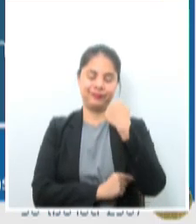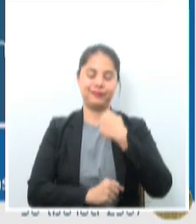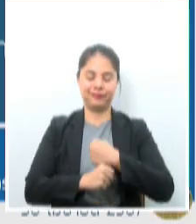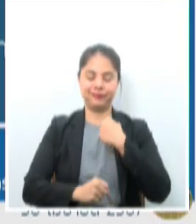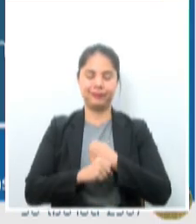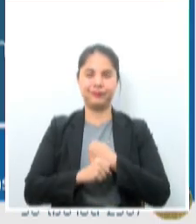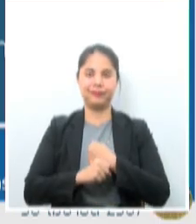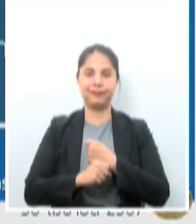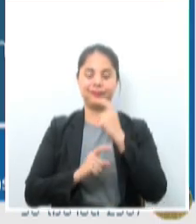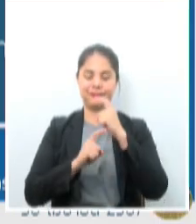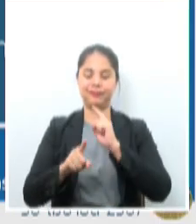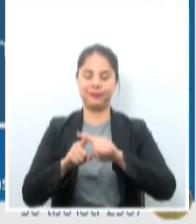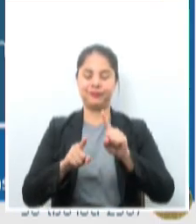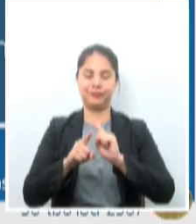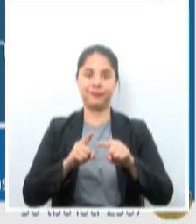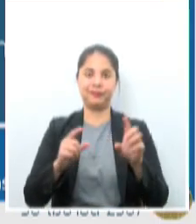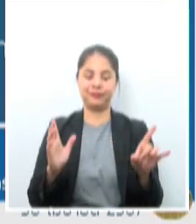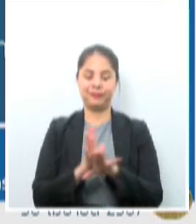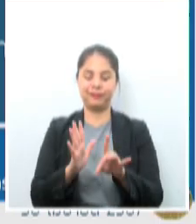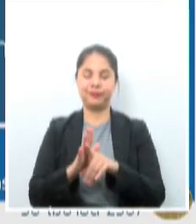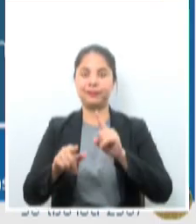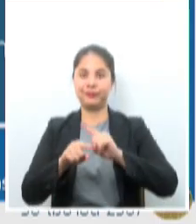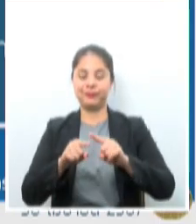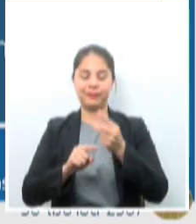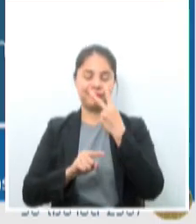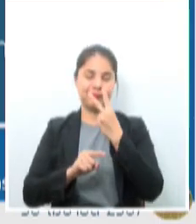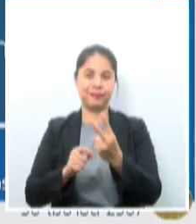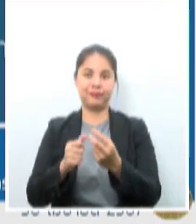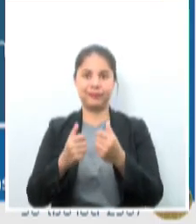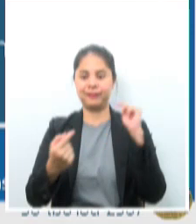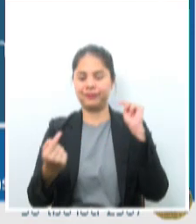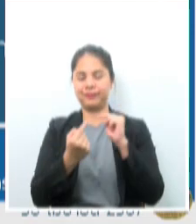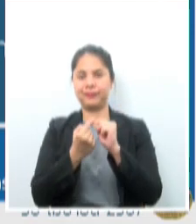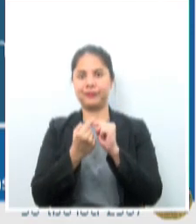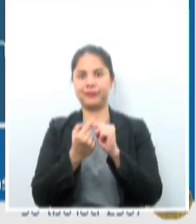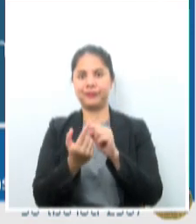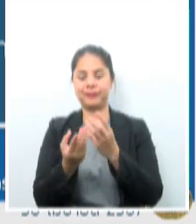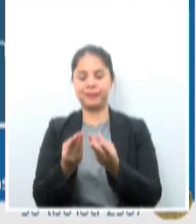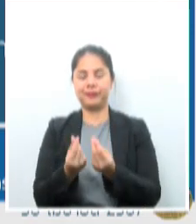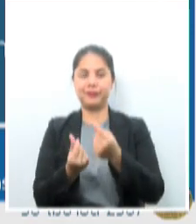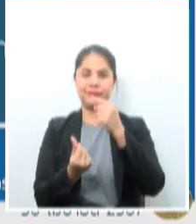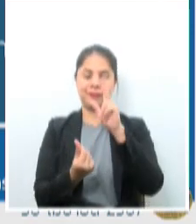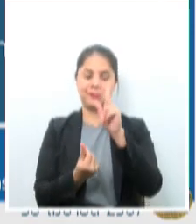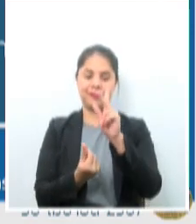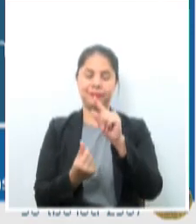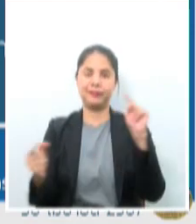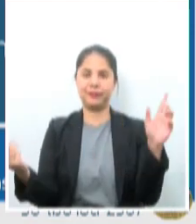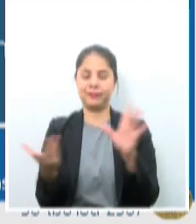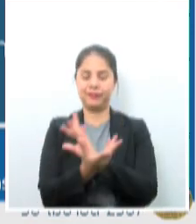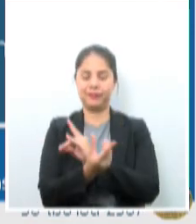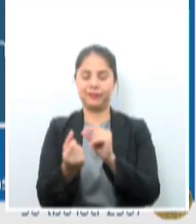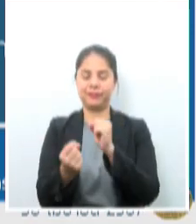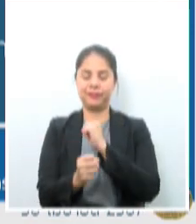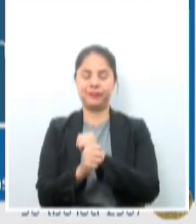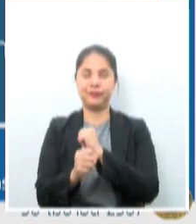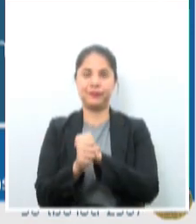ดความปลอดภัยจากโรคภัยอุบัติเหตุและภัยคุกคามต่างๆการมีพื้นที่สีเขียวเพื่อการผ่อนคลายและพื้นที่ในการทำกิจกรรมทางสังคมที่สร้างสร